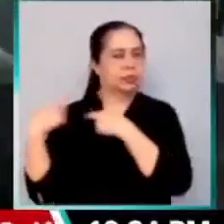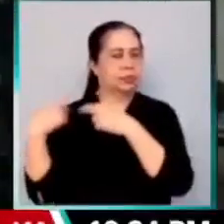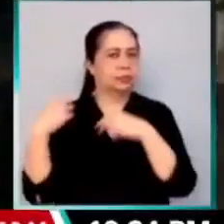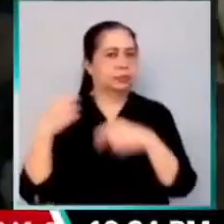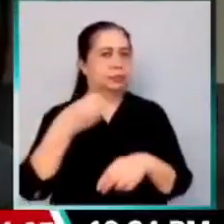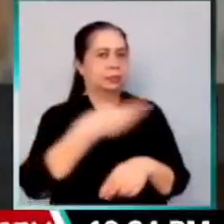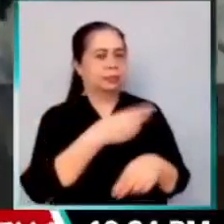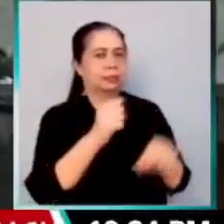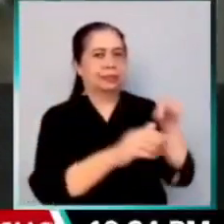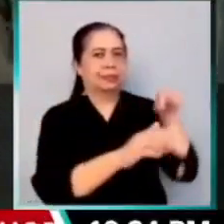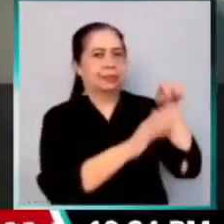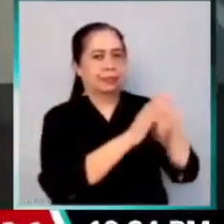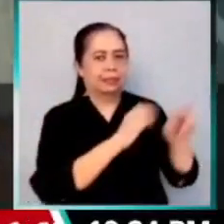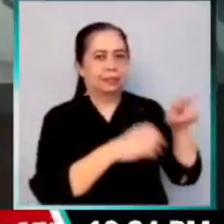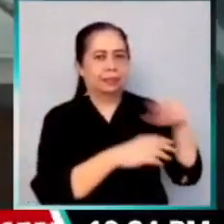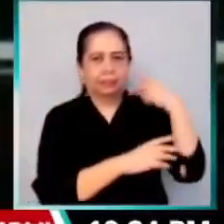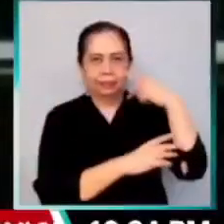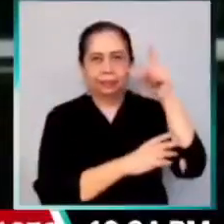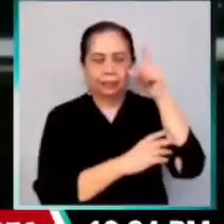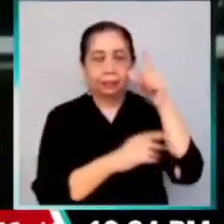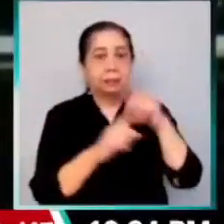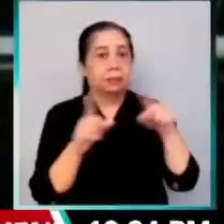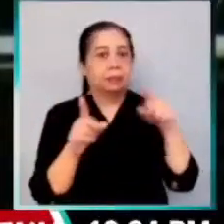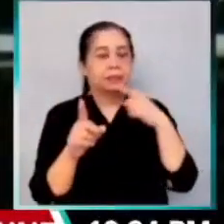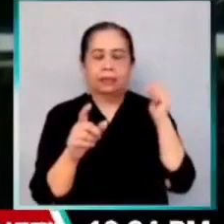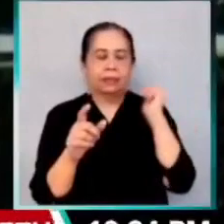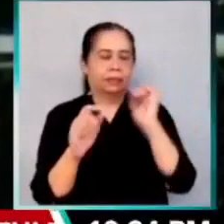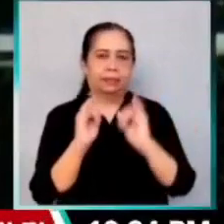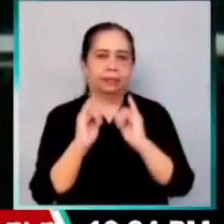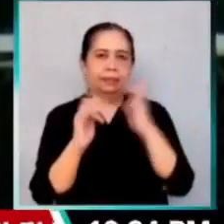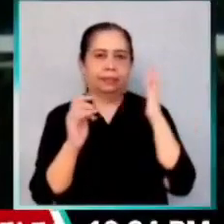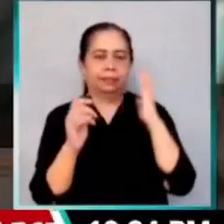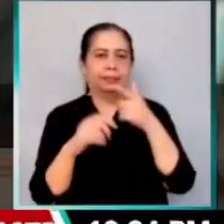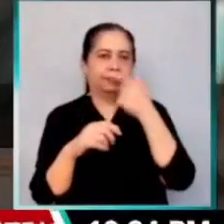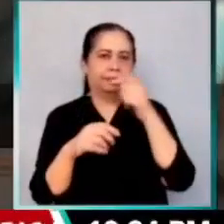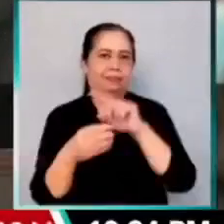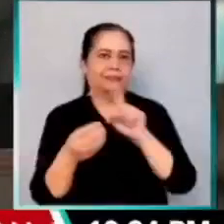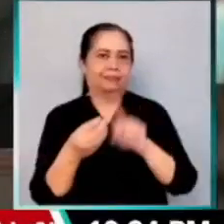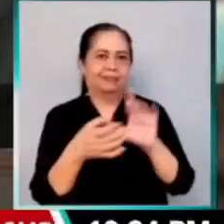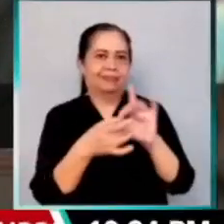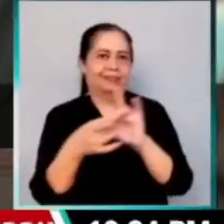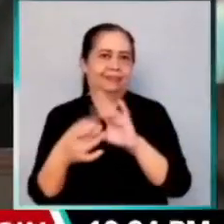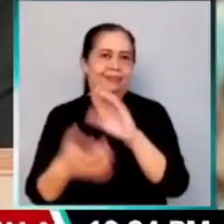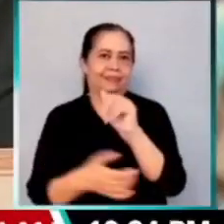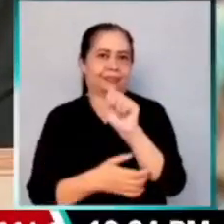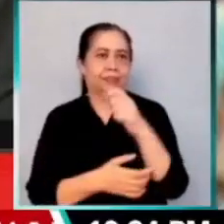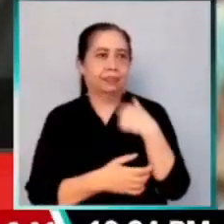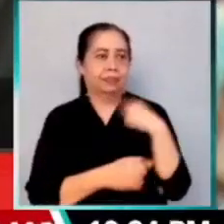si Percy Lapid. Pero ayaw na muna magsalita ni Katapang sa kaugnay na kaso. So I came here